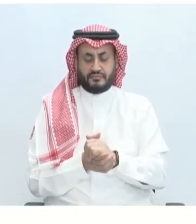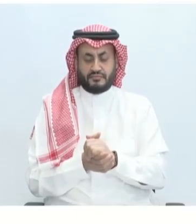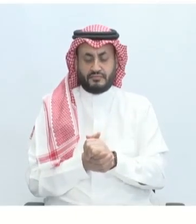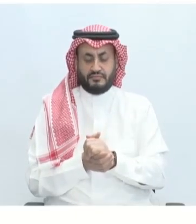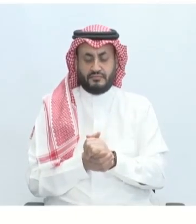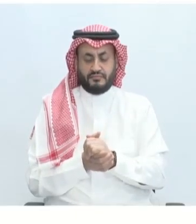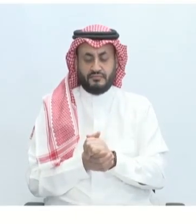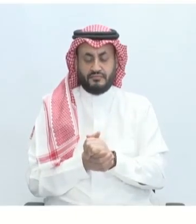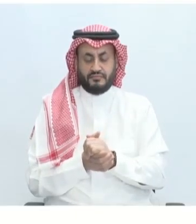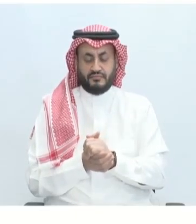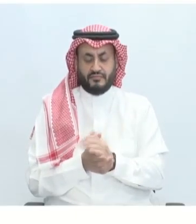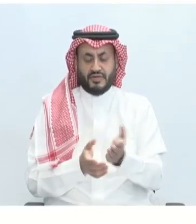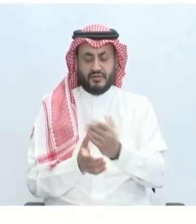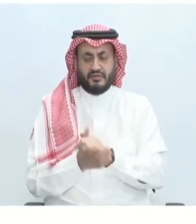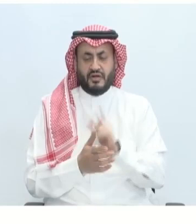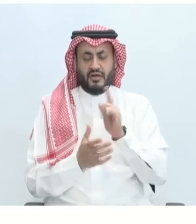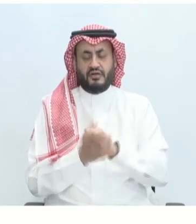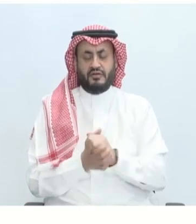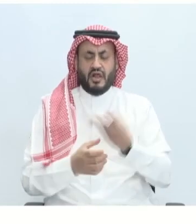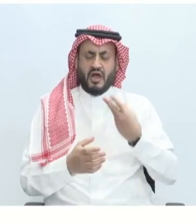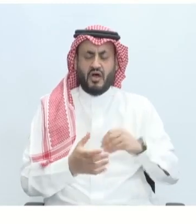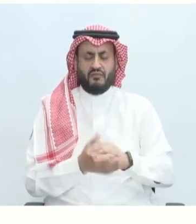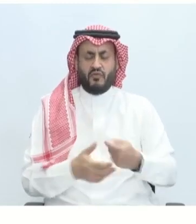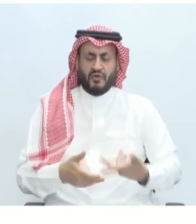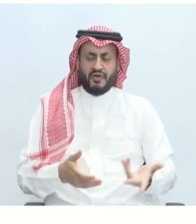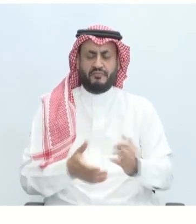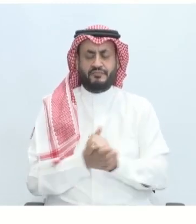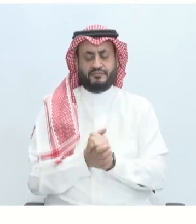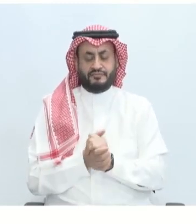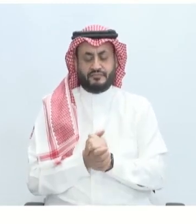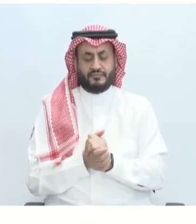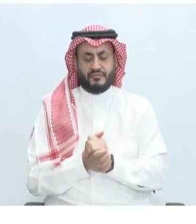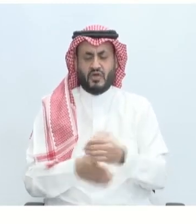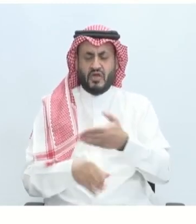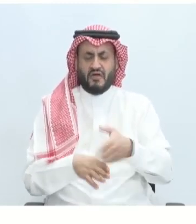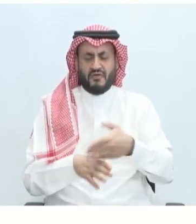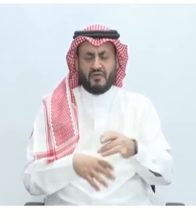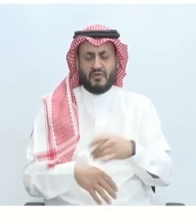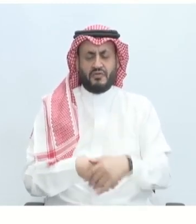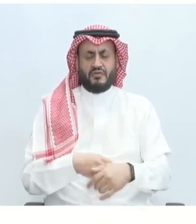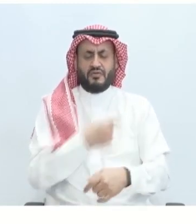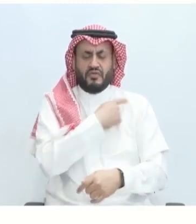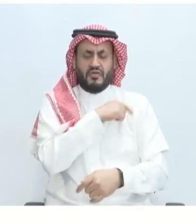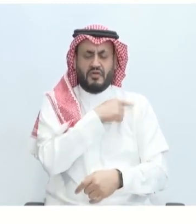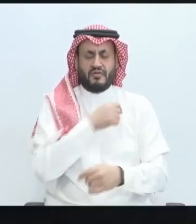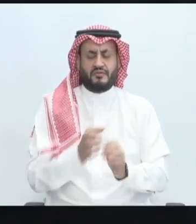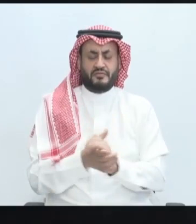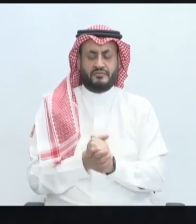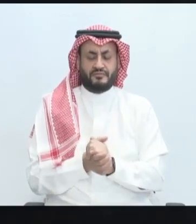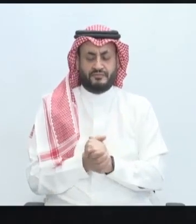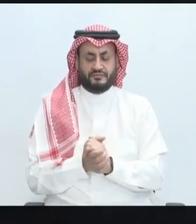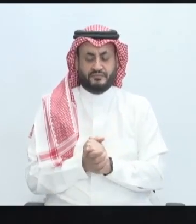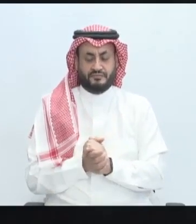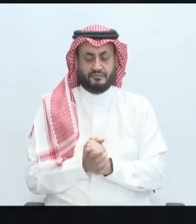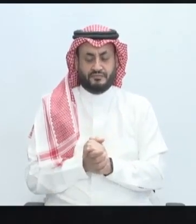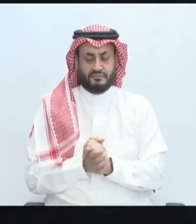عليهم فان الله غفور رحيم ان يغفر لكم ذنوبكم كما غفرتم لهم كما غفرتم لهم حينما اخطاوا